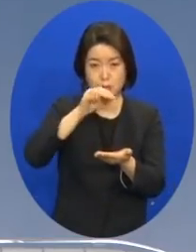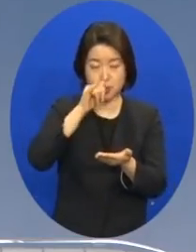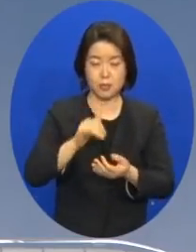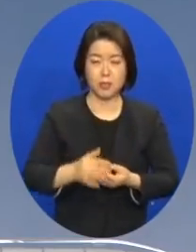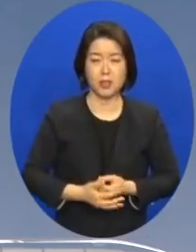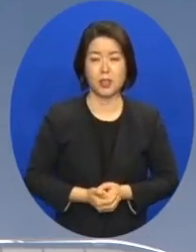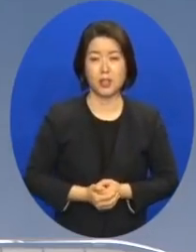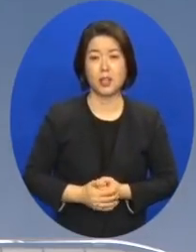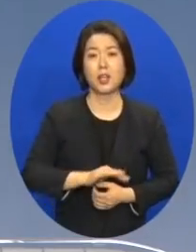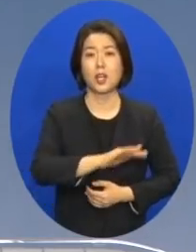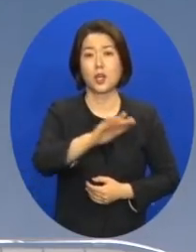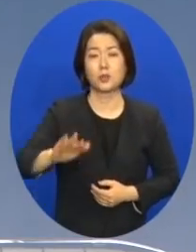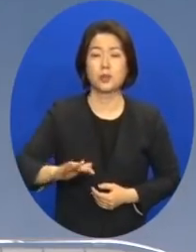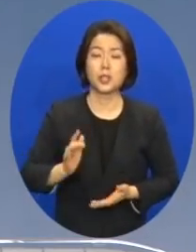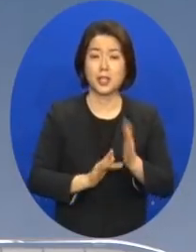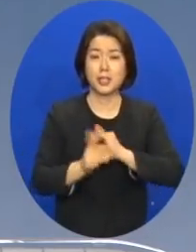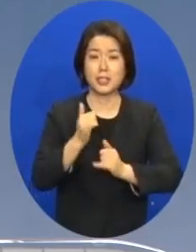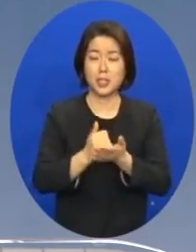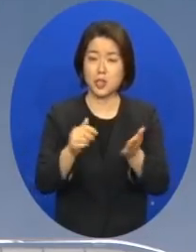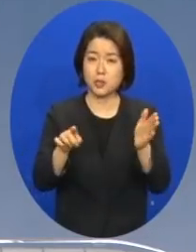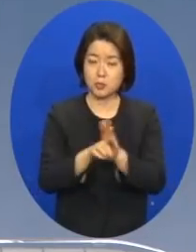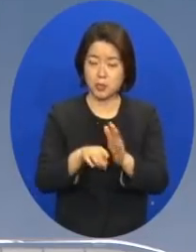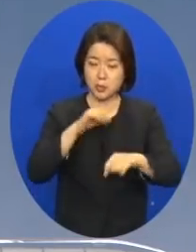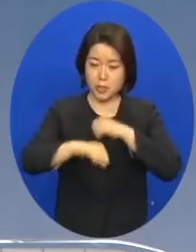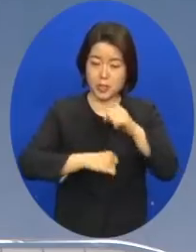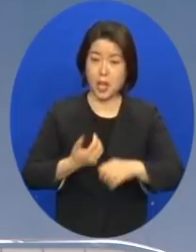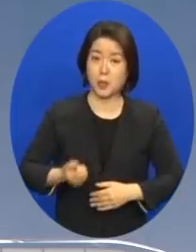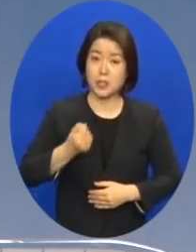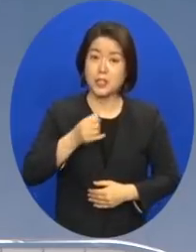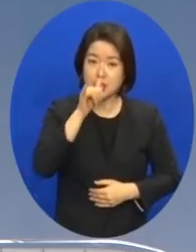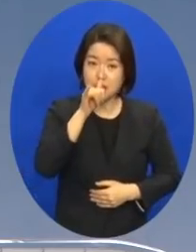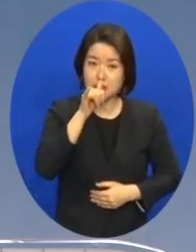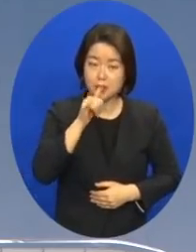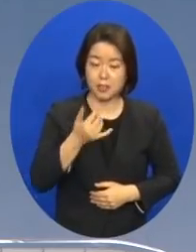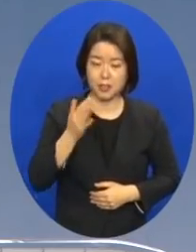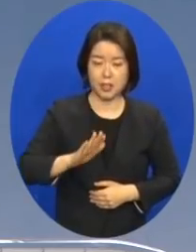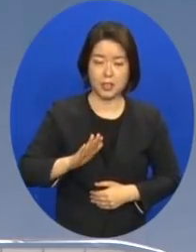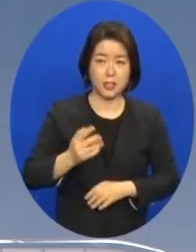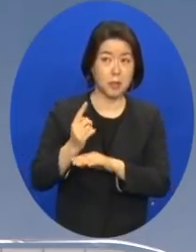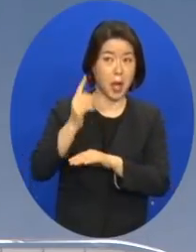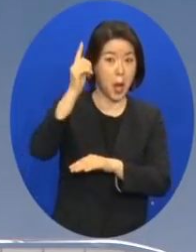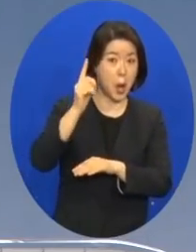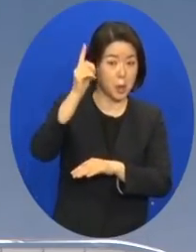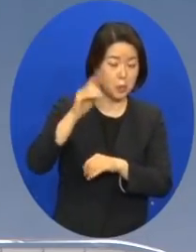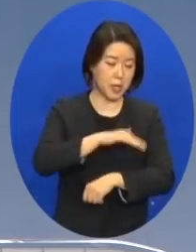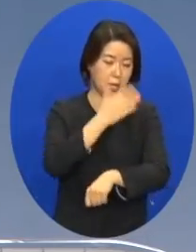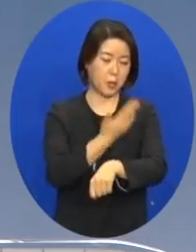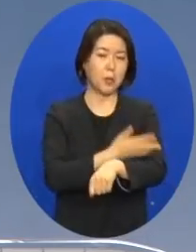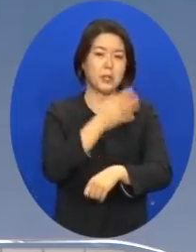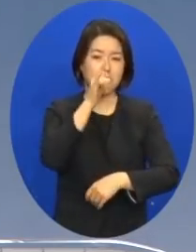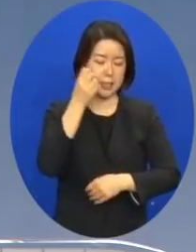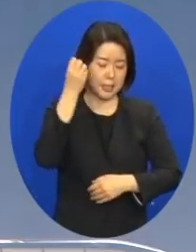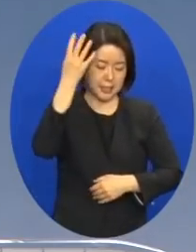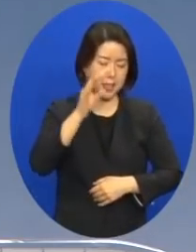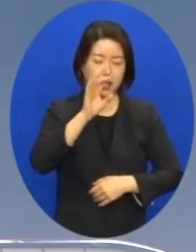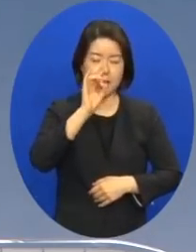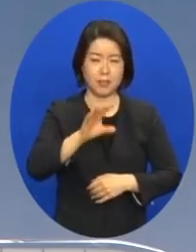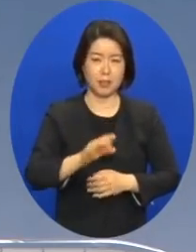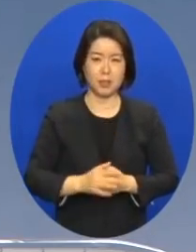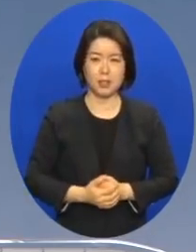우리가 예수를 믿어 자유를 얻었지만 우리에게는 항상 위의 권위가 있다는 것을 잊으면 안